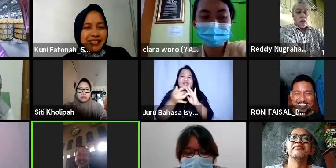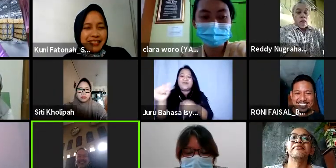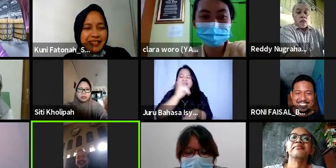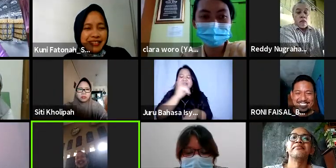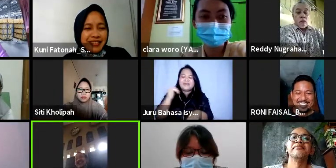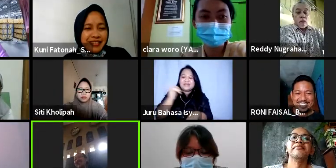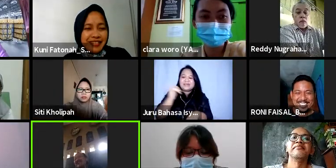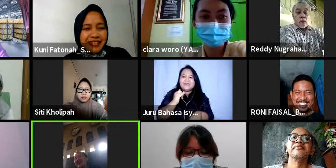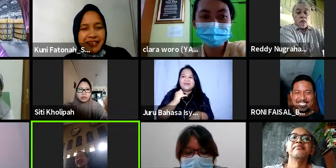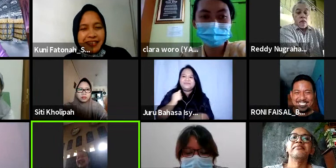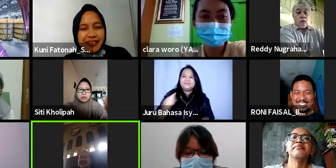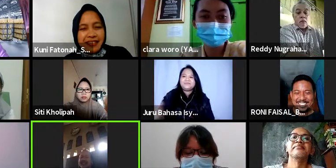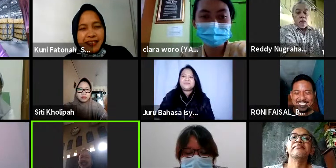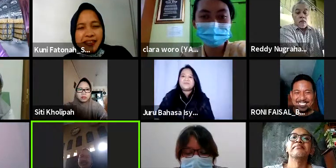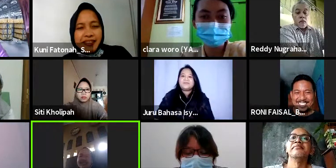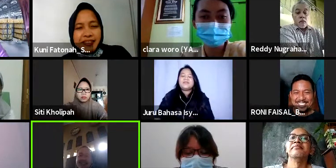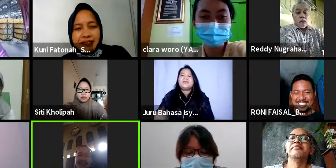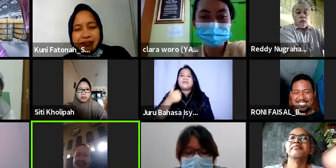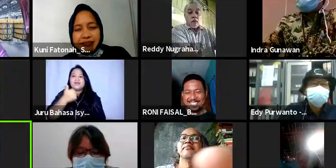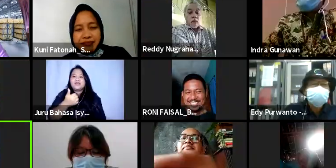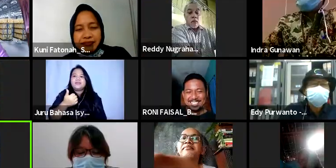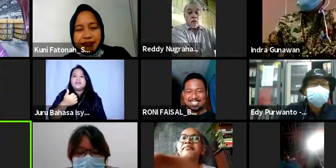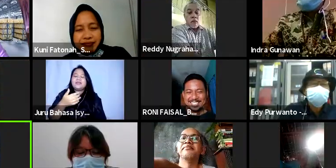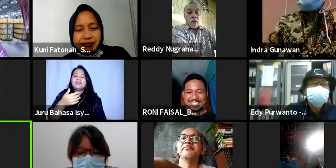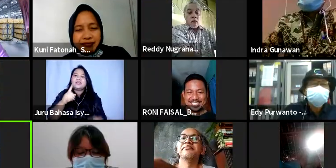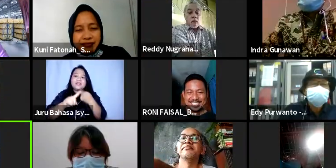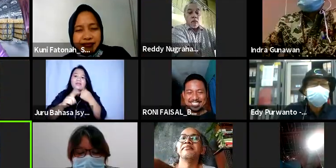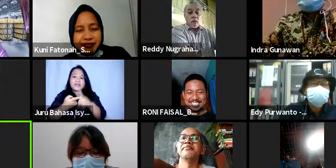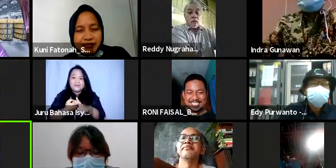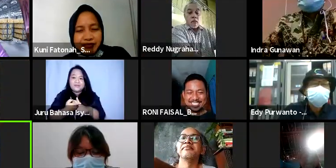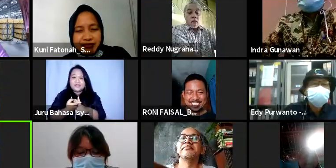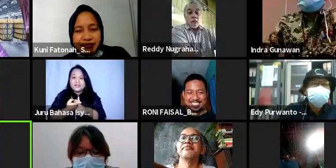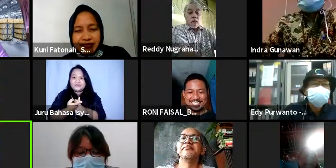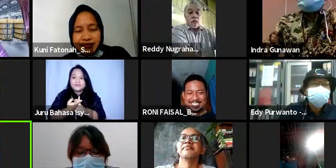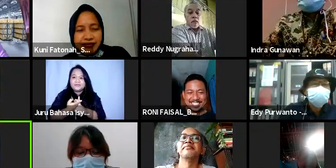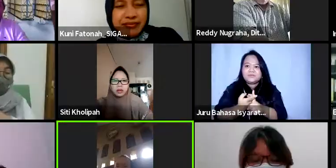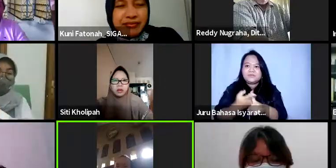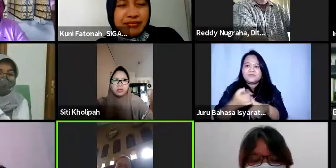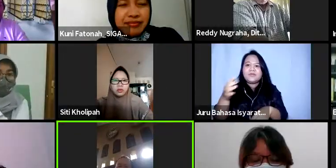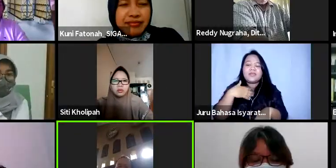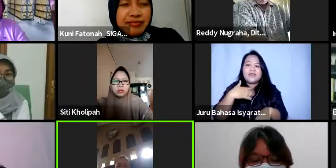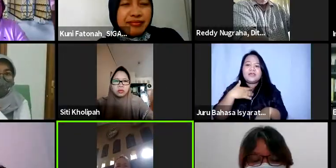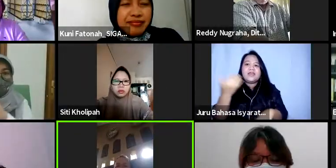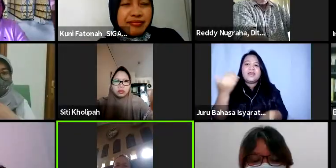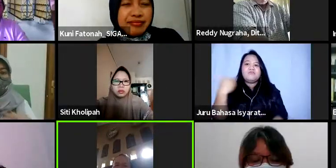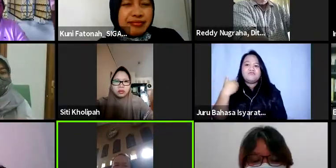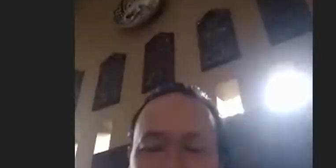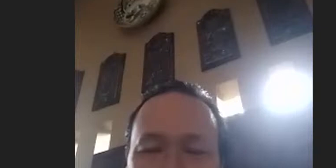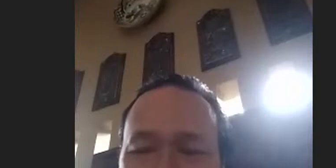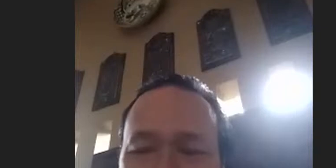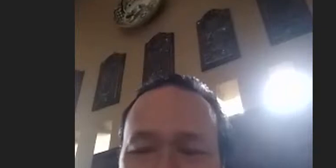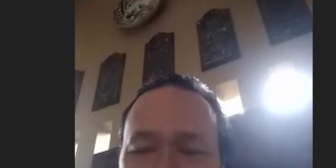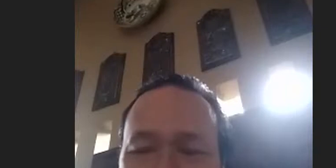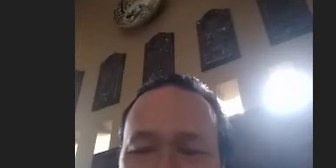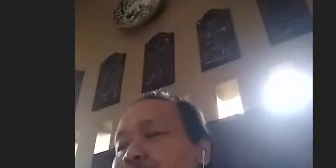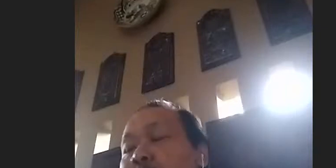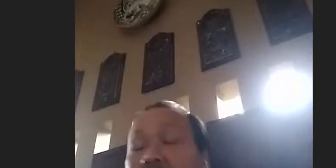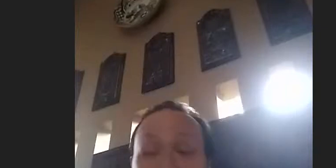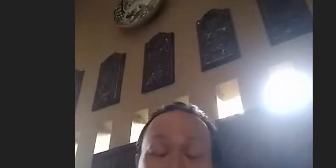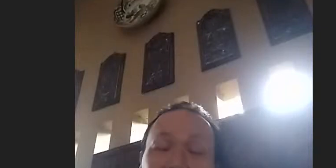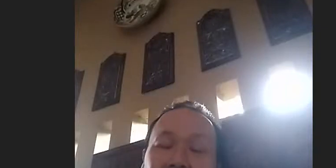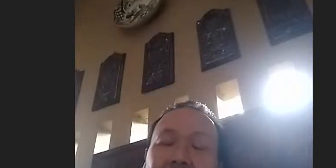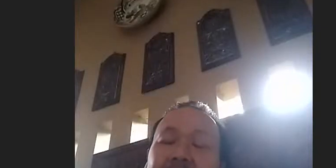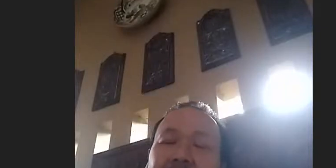baik kawan-kawan saya punya tugas dari Mbak Indah untuk